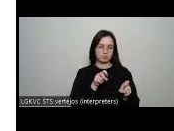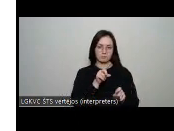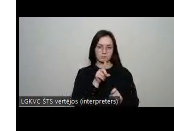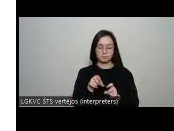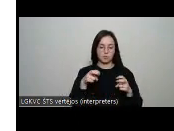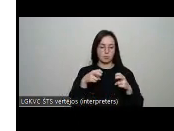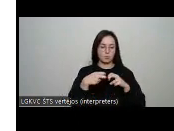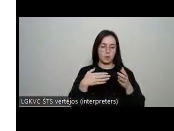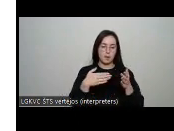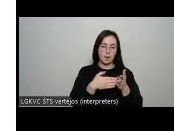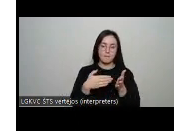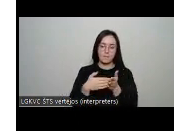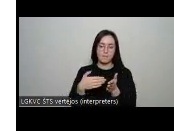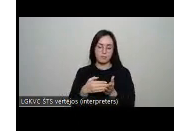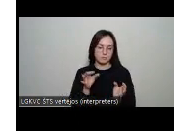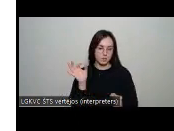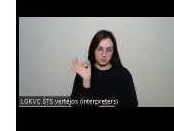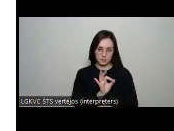susidurime.